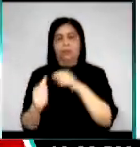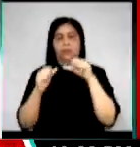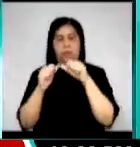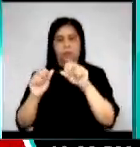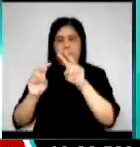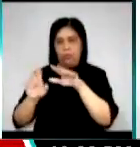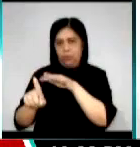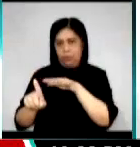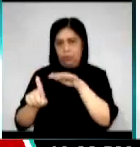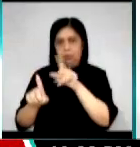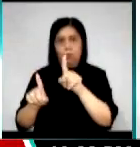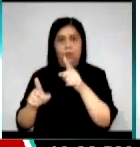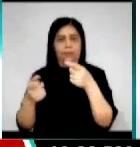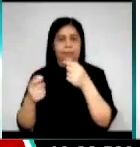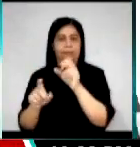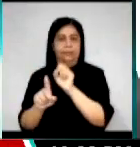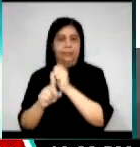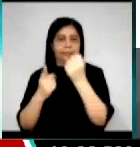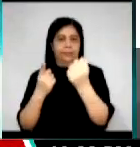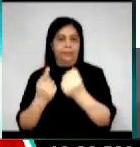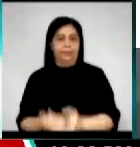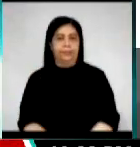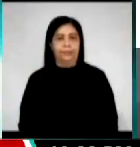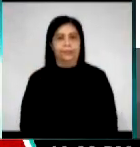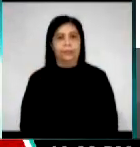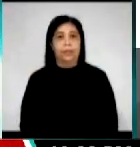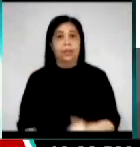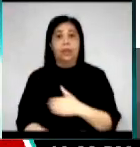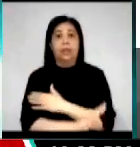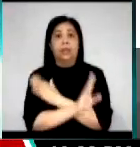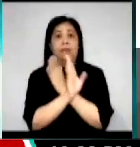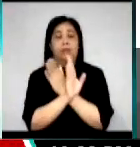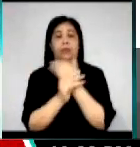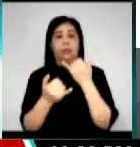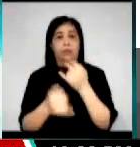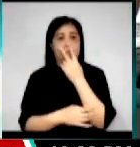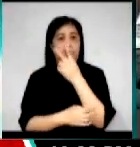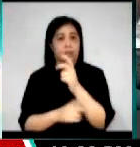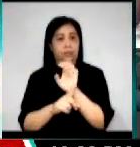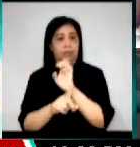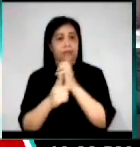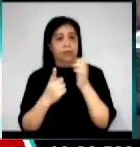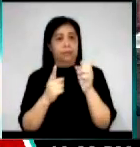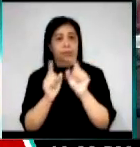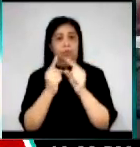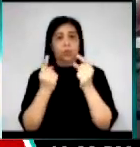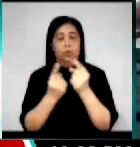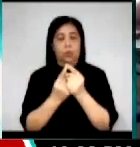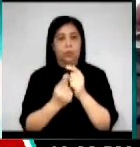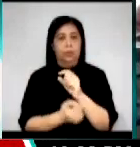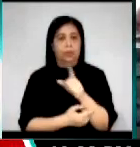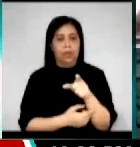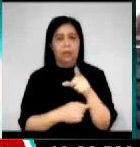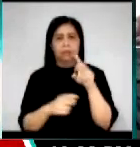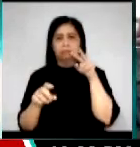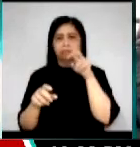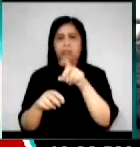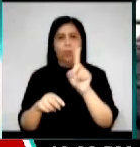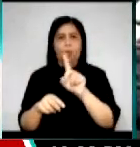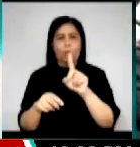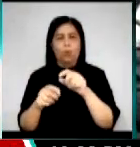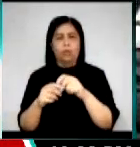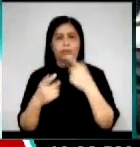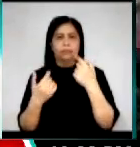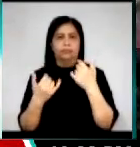lagay. Sa Davao City pa rin, nakita naman ang environmental group na Interfacing Development Interventions for Sustainability